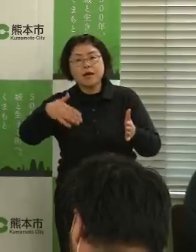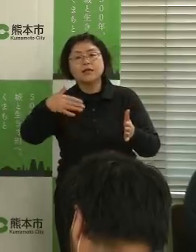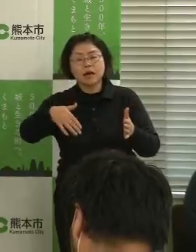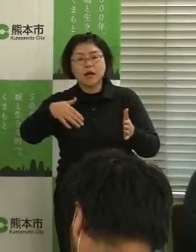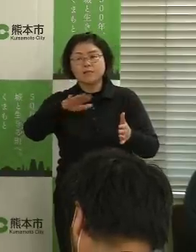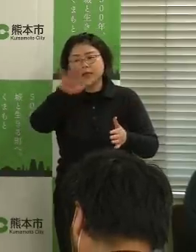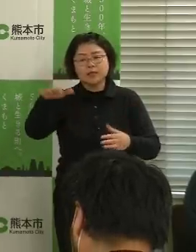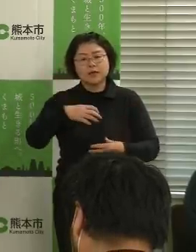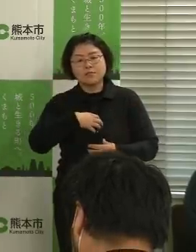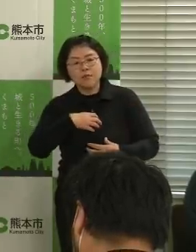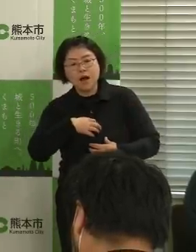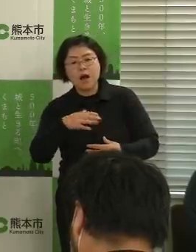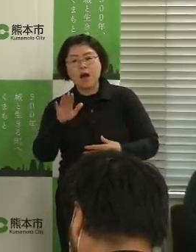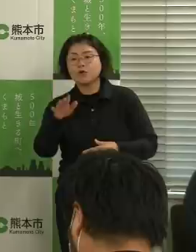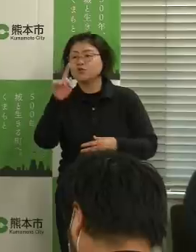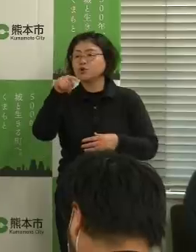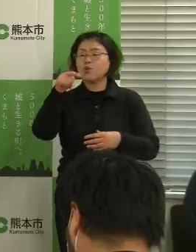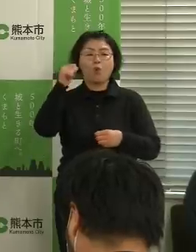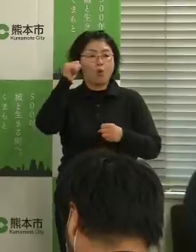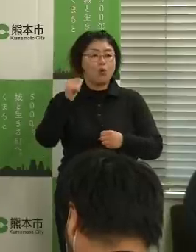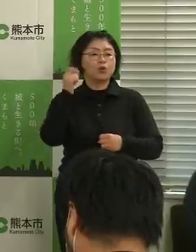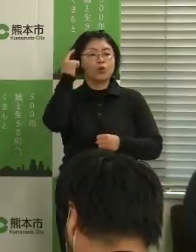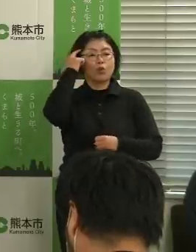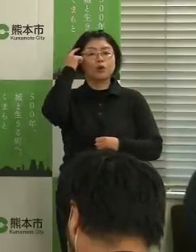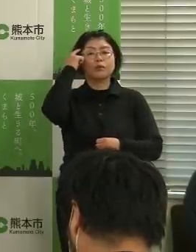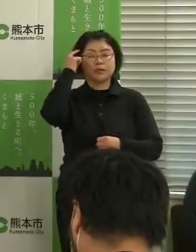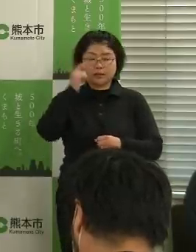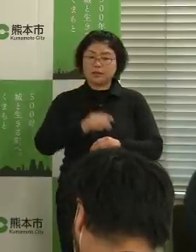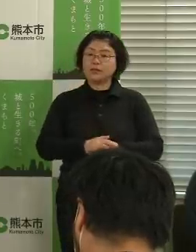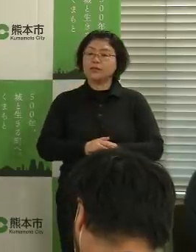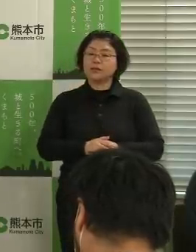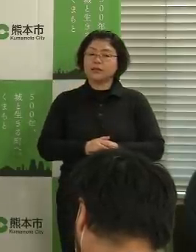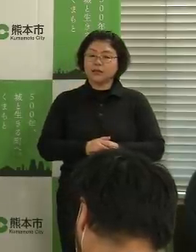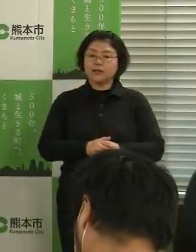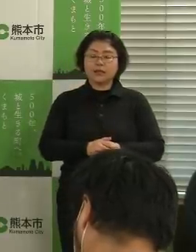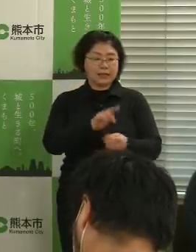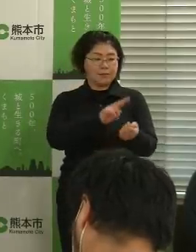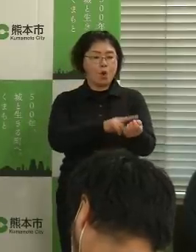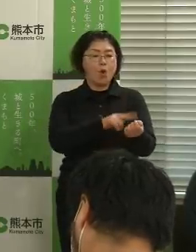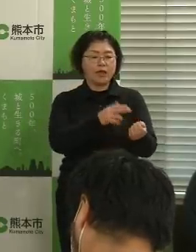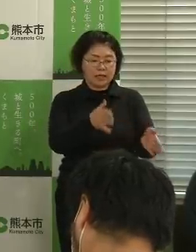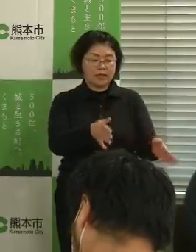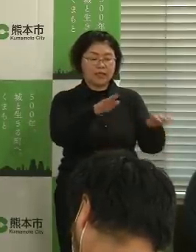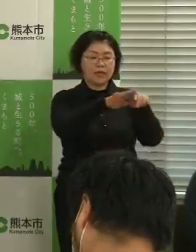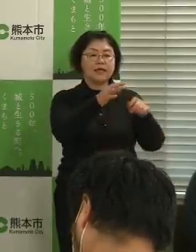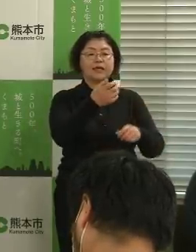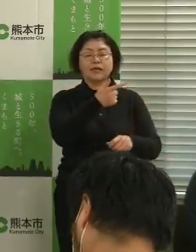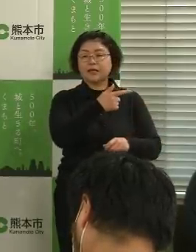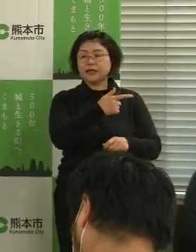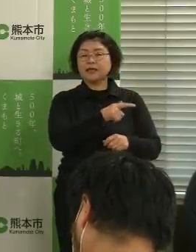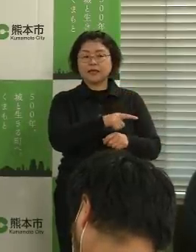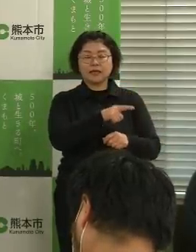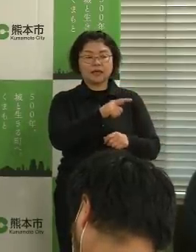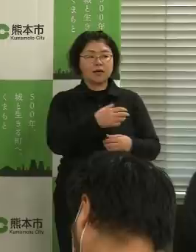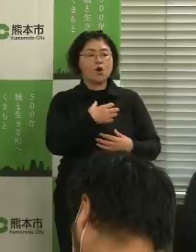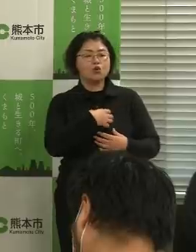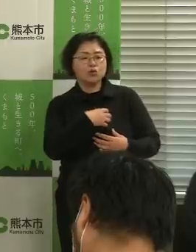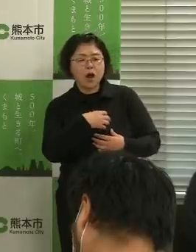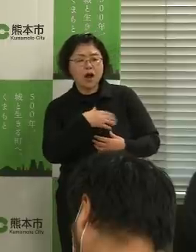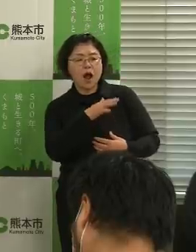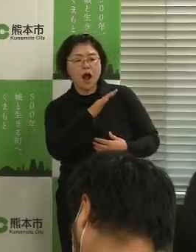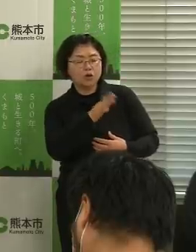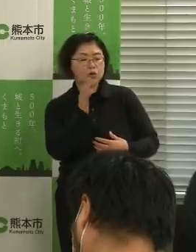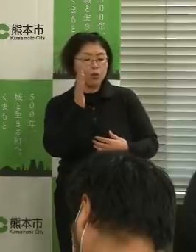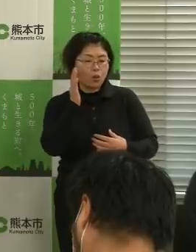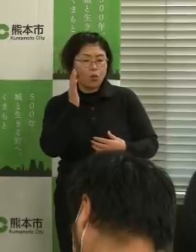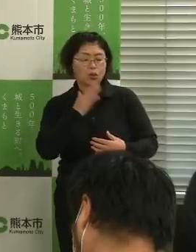不安をお持ちの方、それから、そういった、まあ、あの医療機関等々でですね、やっぱりご不安も出ていますので、